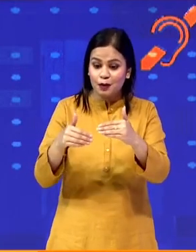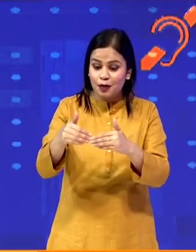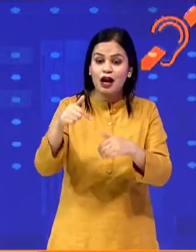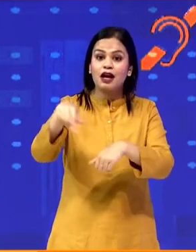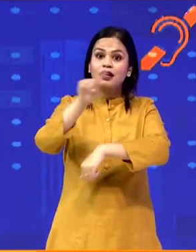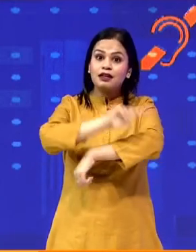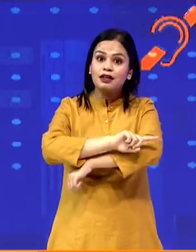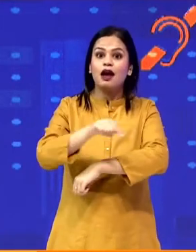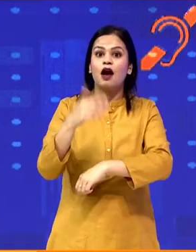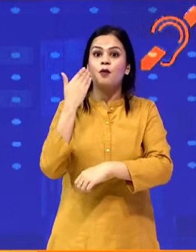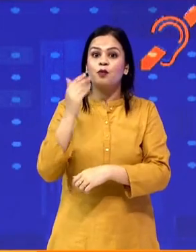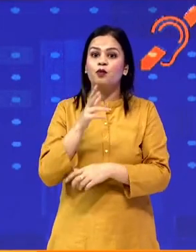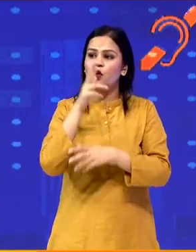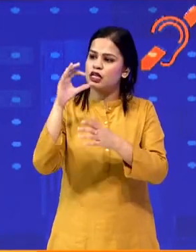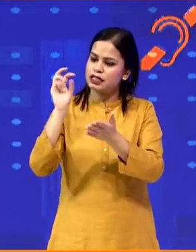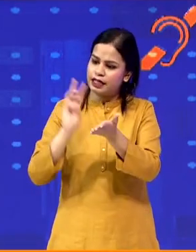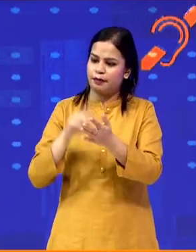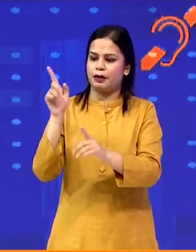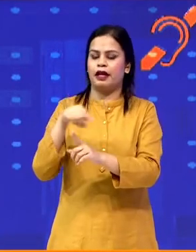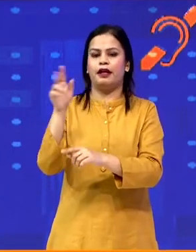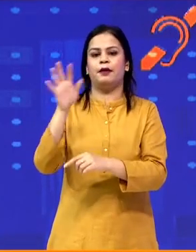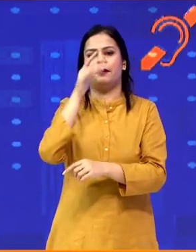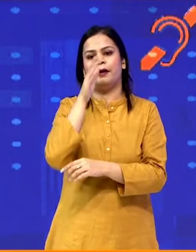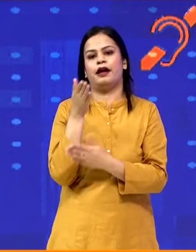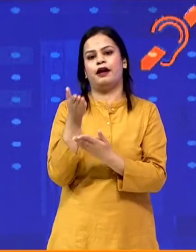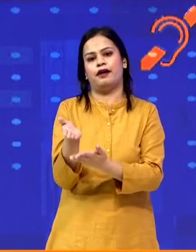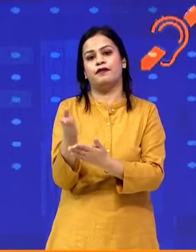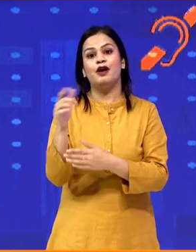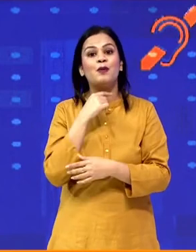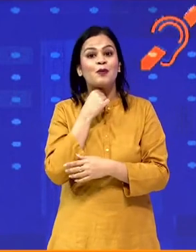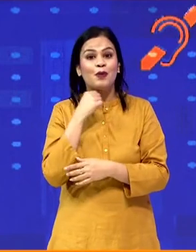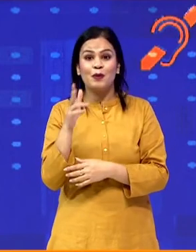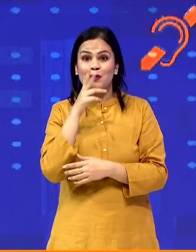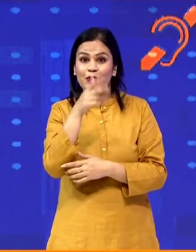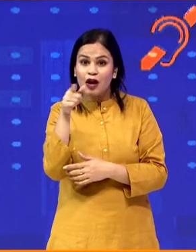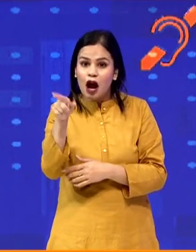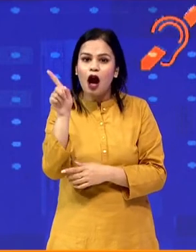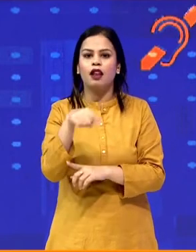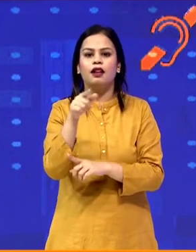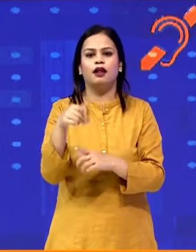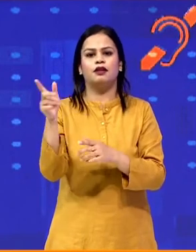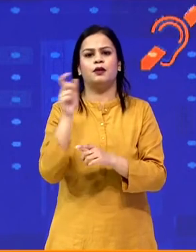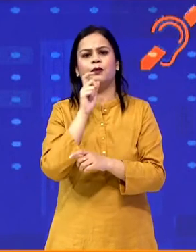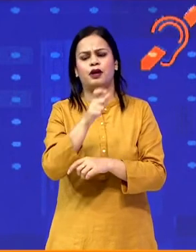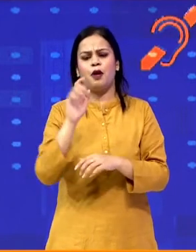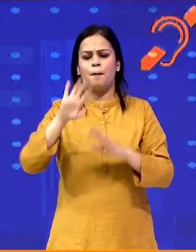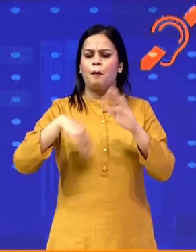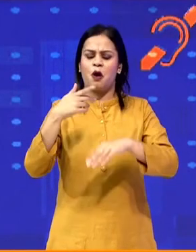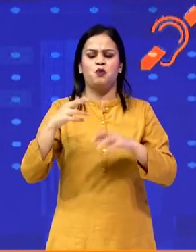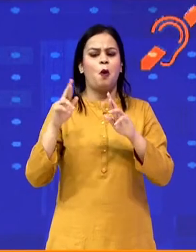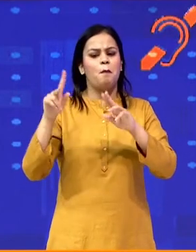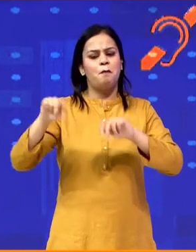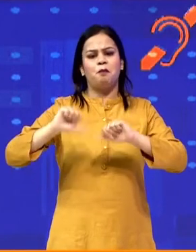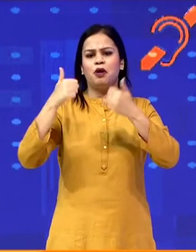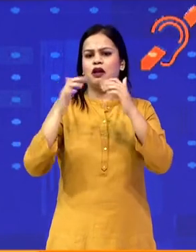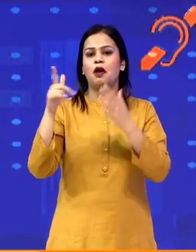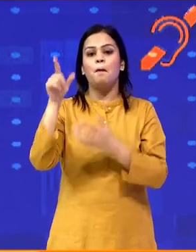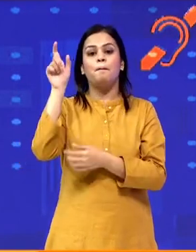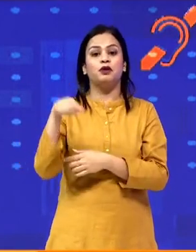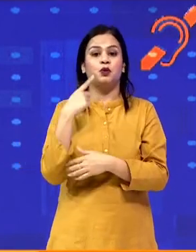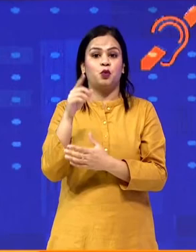झूठ बोल रहा है या आपसे प्रॉमिस जो कर रहा है गलत कर रहा है क्योंकि जिसने जीत गई नहीं आना यह चोर है